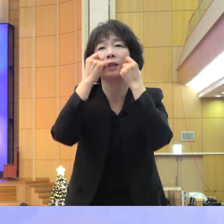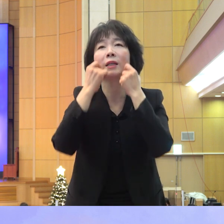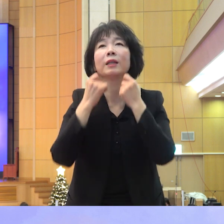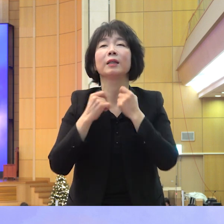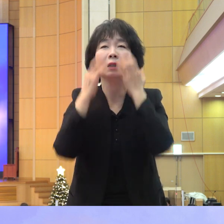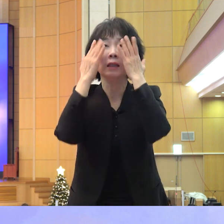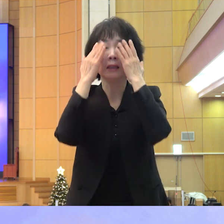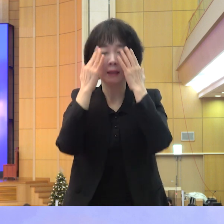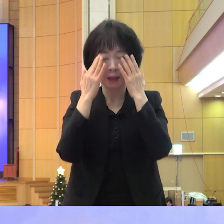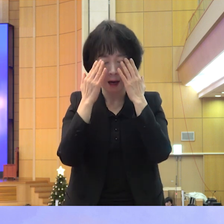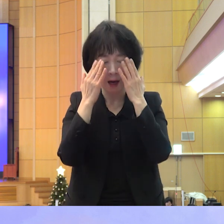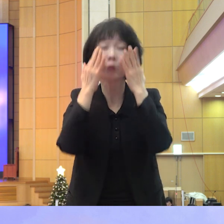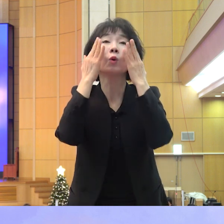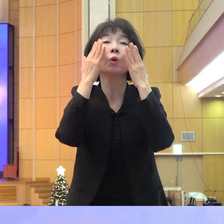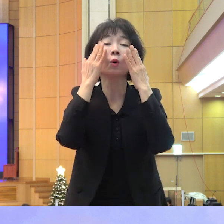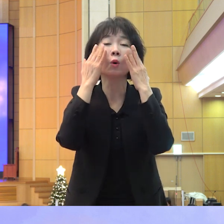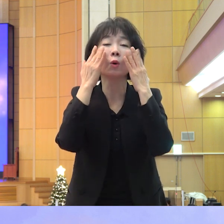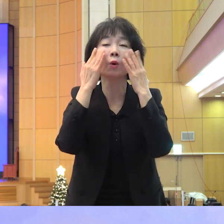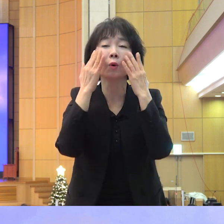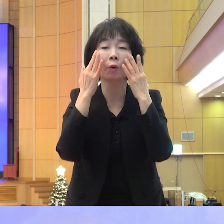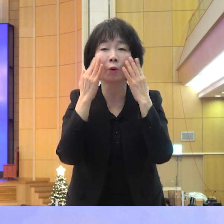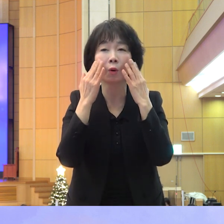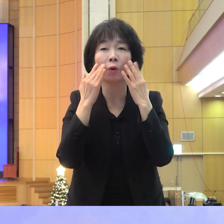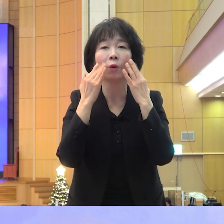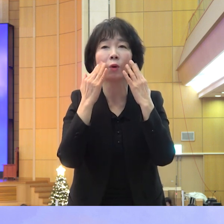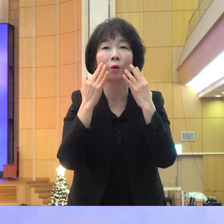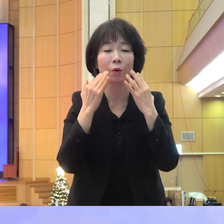눈물이 나요